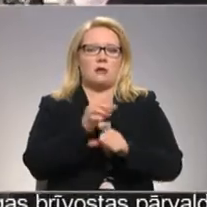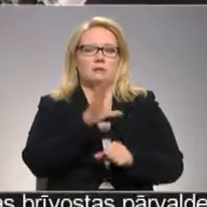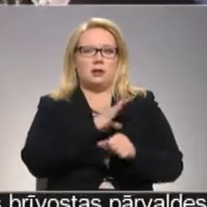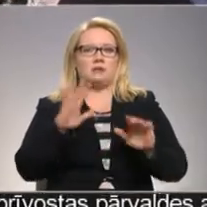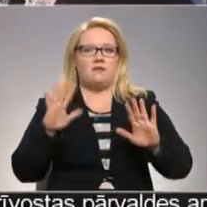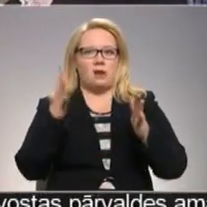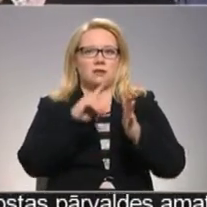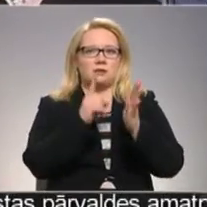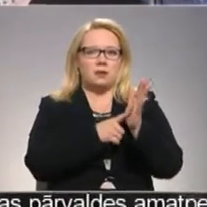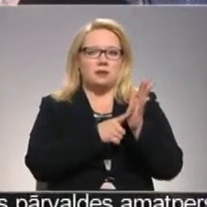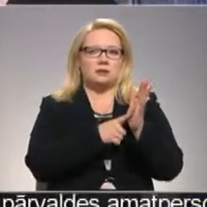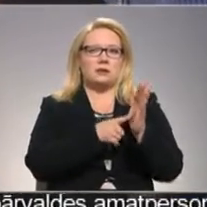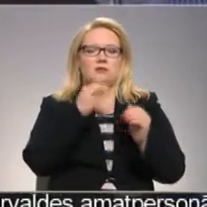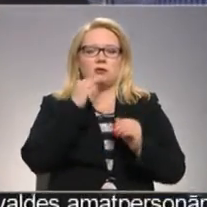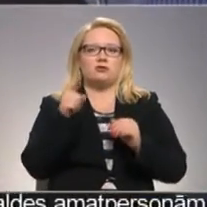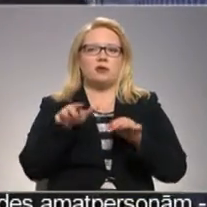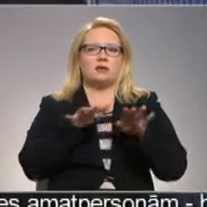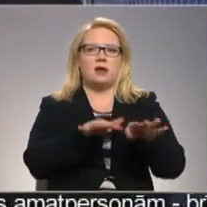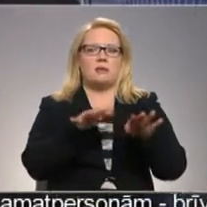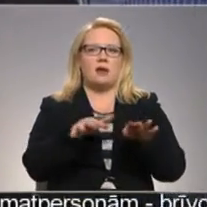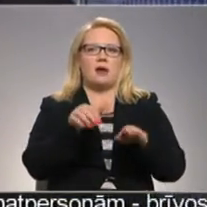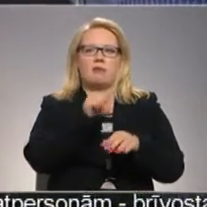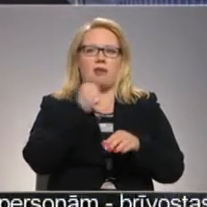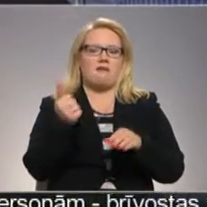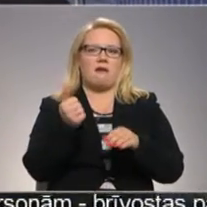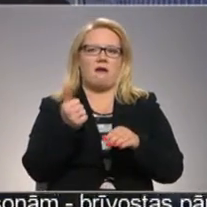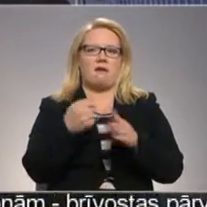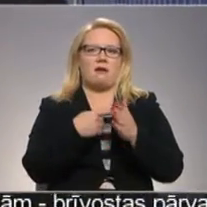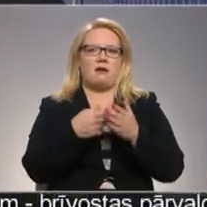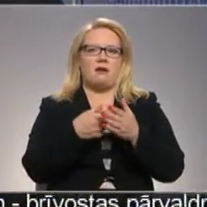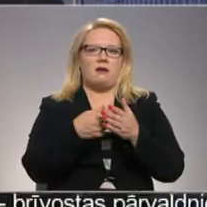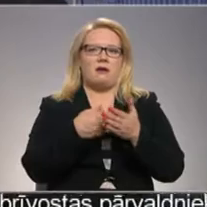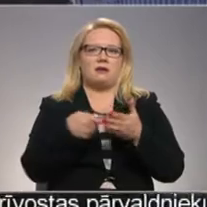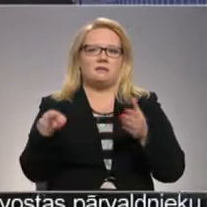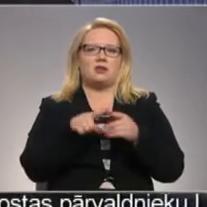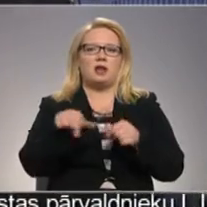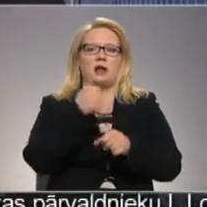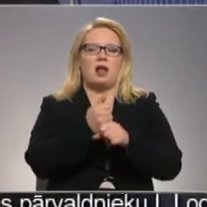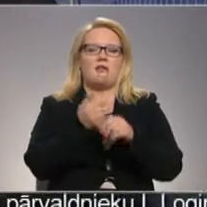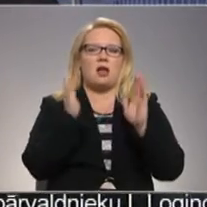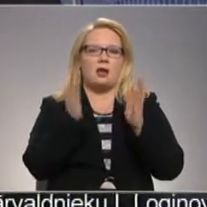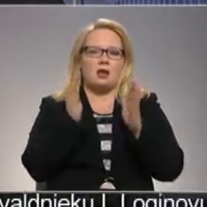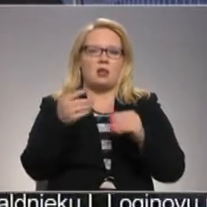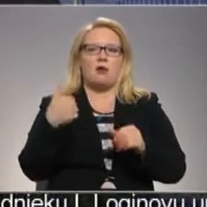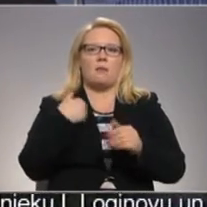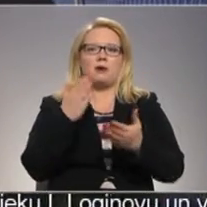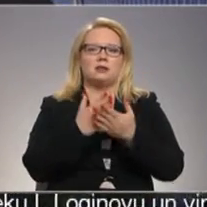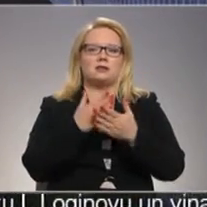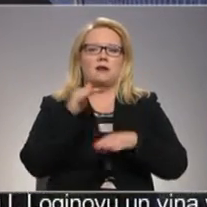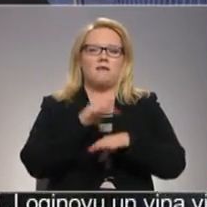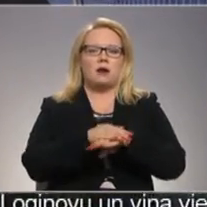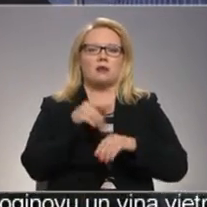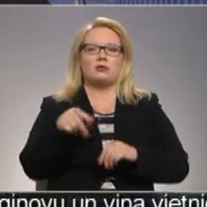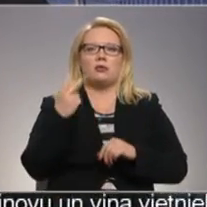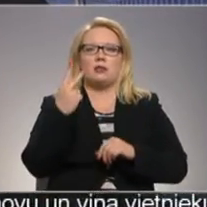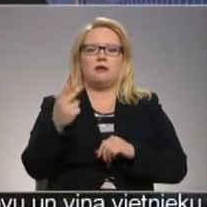veiksmīgs? Tātad šie sastrēgumi neizbēgami, jo šī ir viena no maģistrālām ielām. Līdz ar to ņemot vērā, ka mēs esam faktiski šo